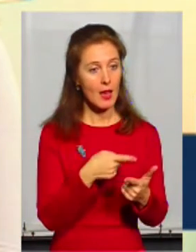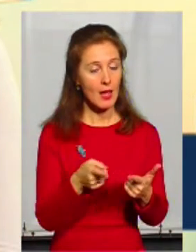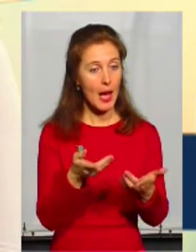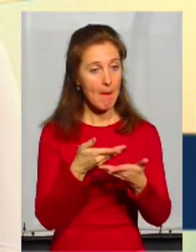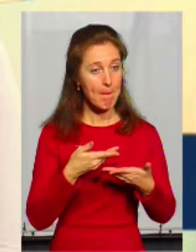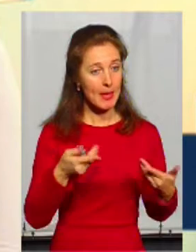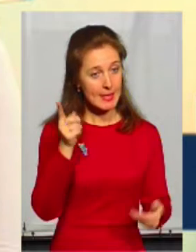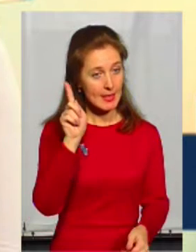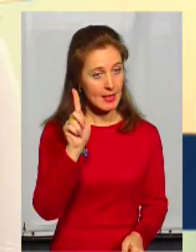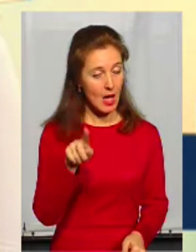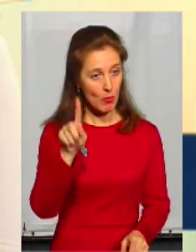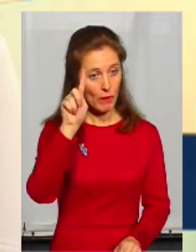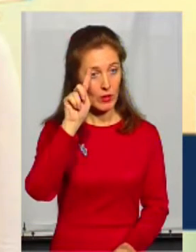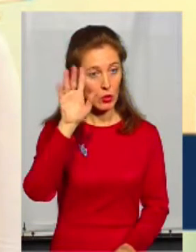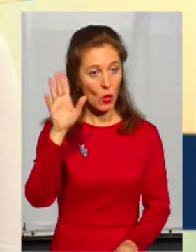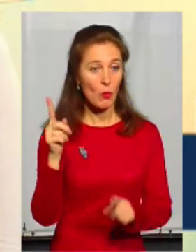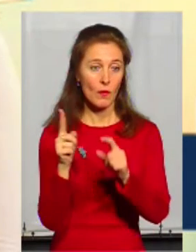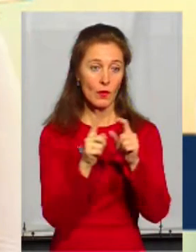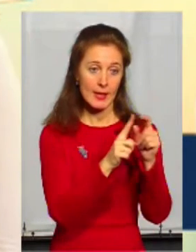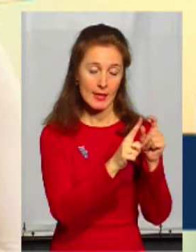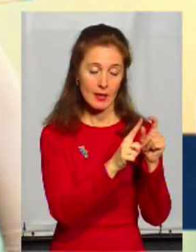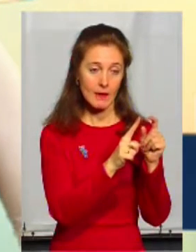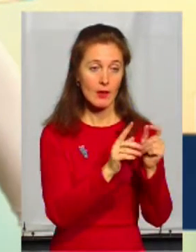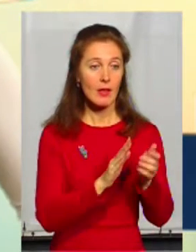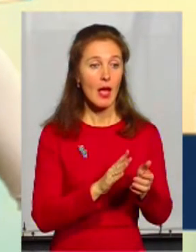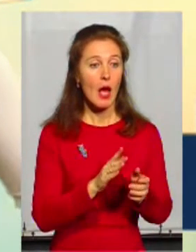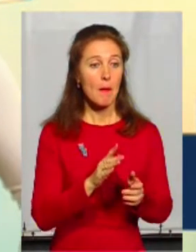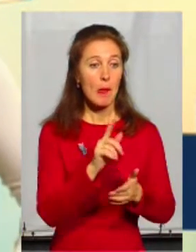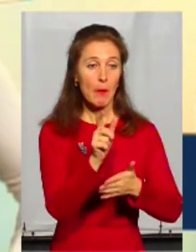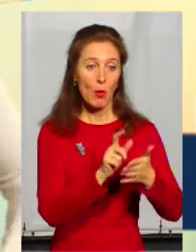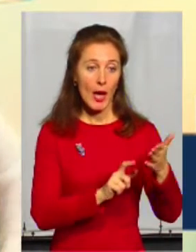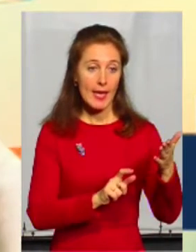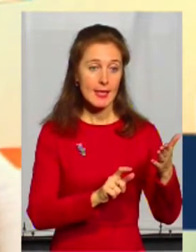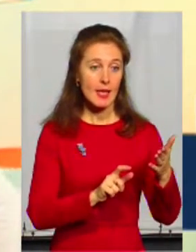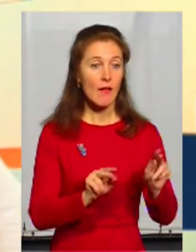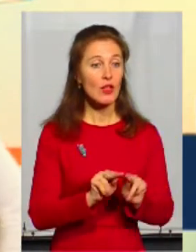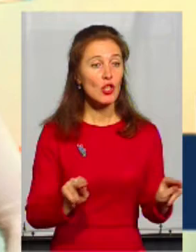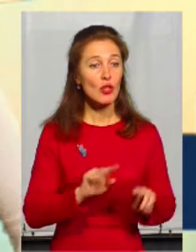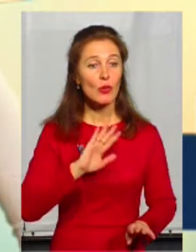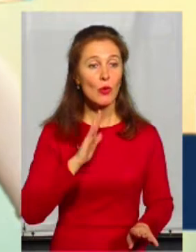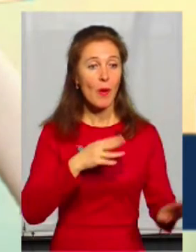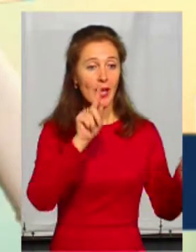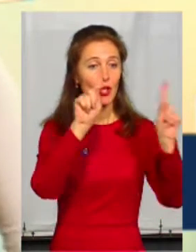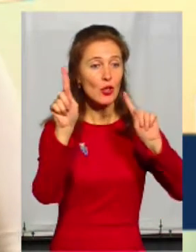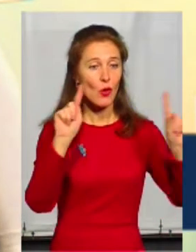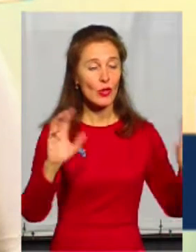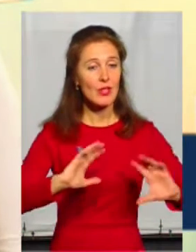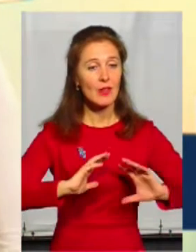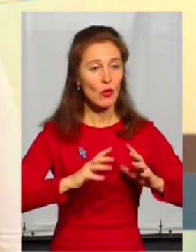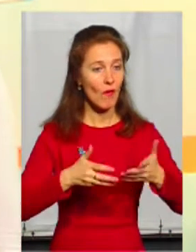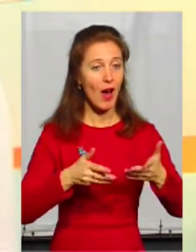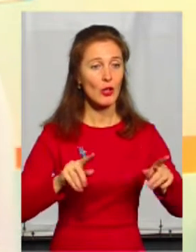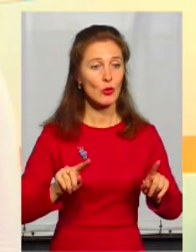ми знаємо відомий вислів Андрія Малишка, поезія «Вчителько моя, зора світова», він